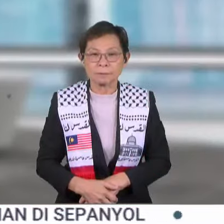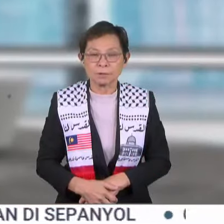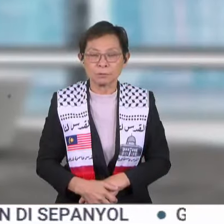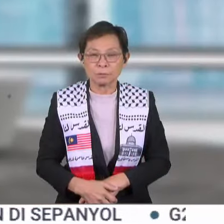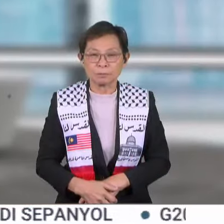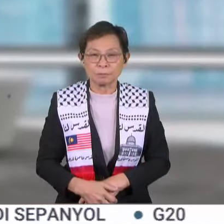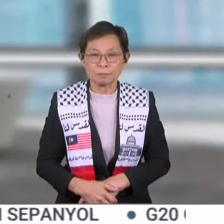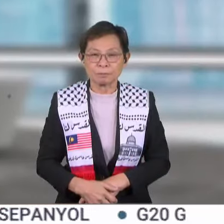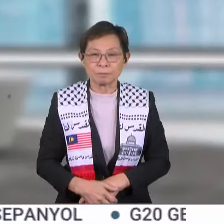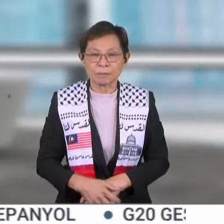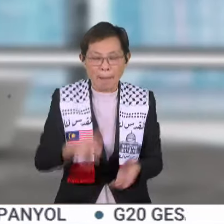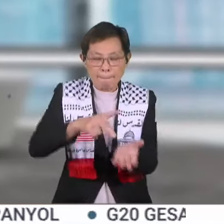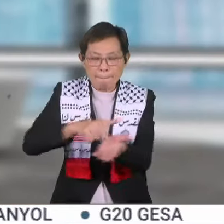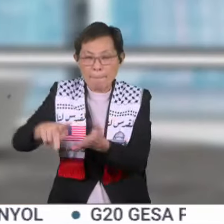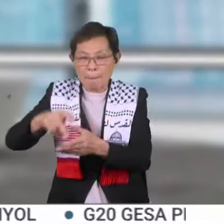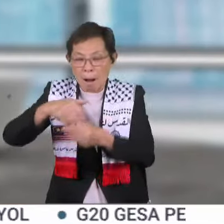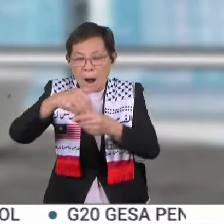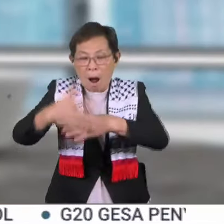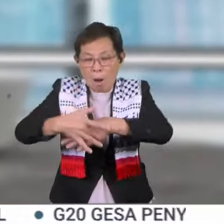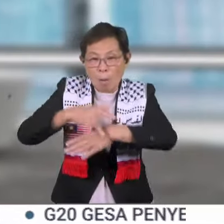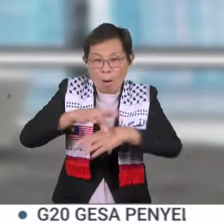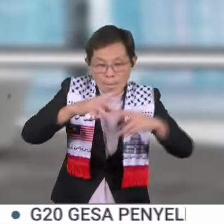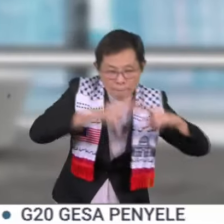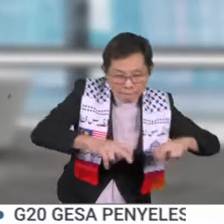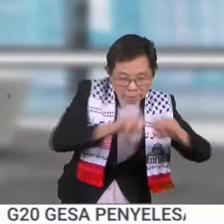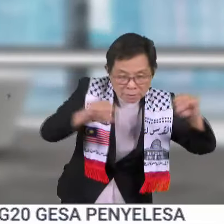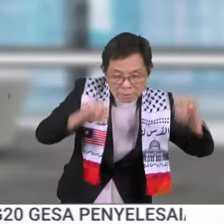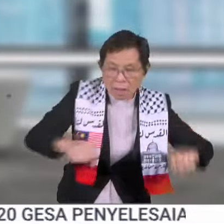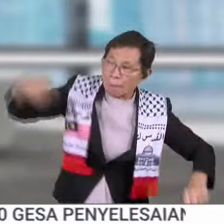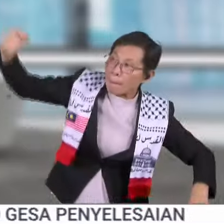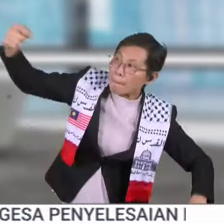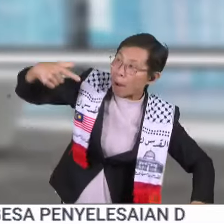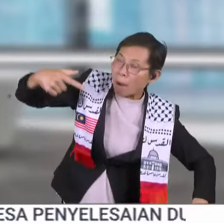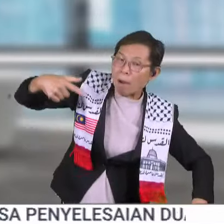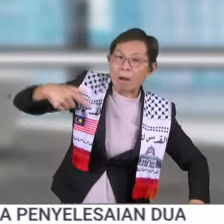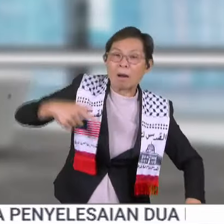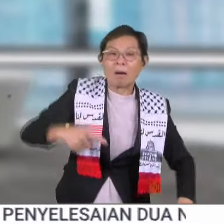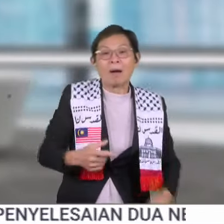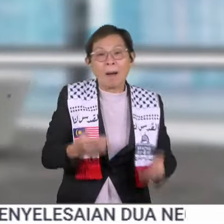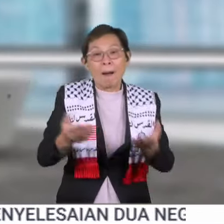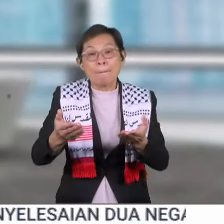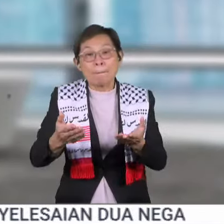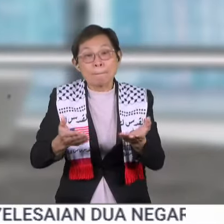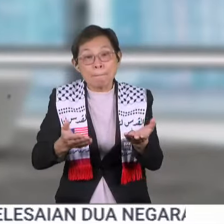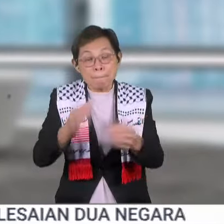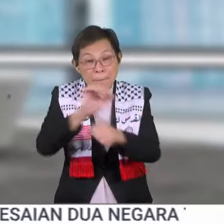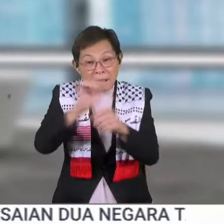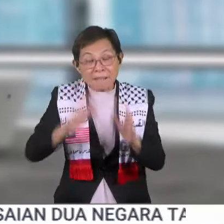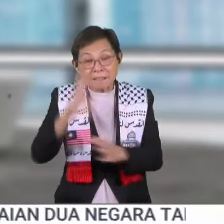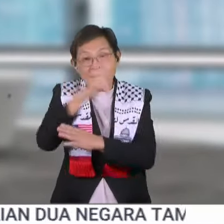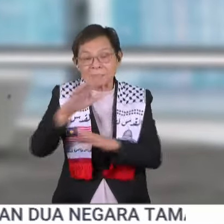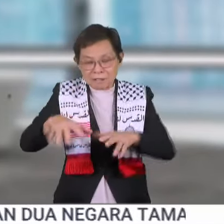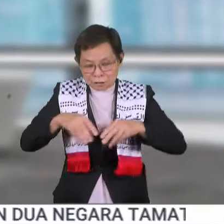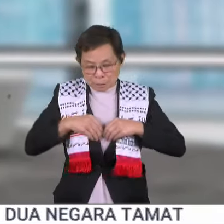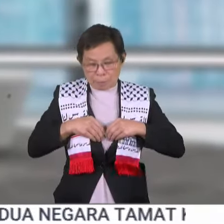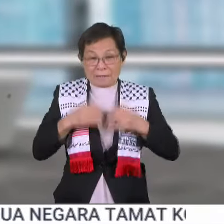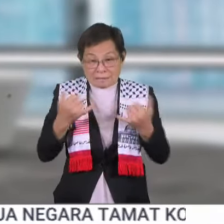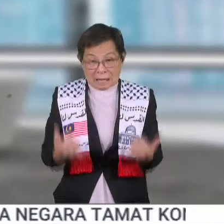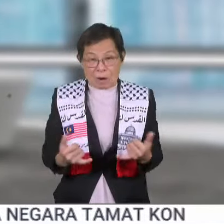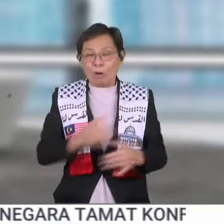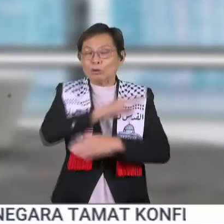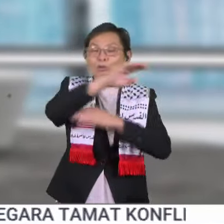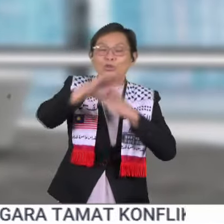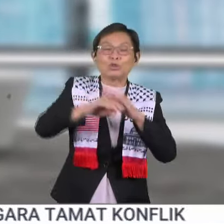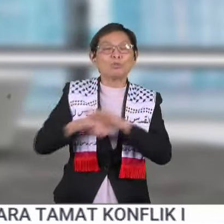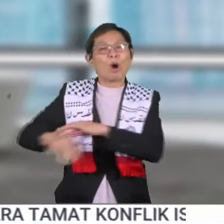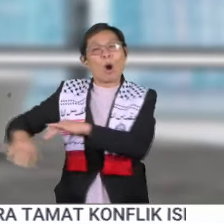2023 bayaran insentif awal kajian sistem saraan perkhidmatan awam r000 diterima penjawat awam hari ini rata-rata